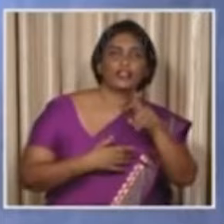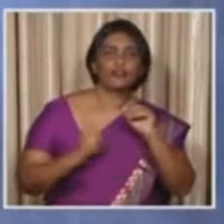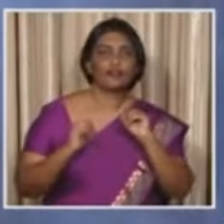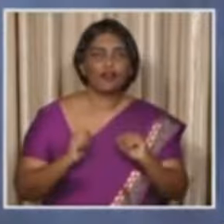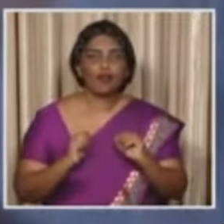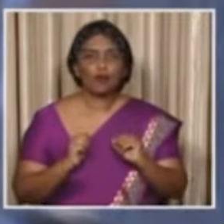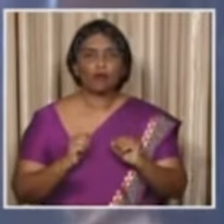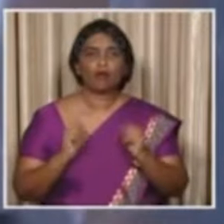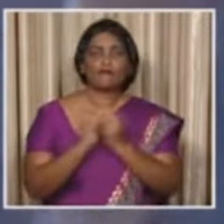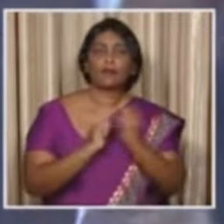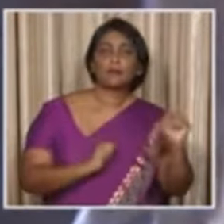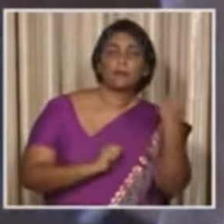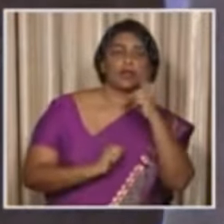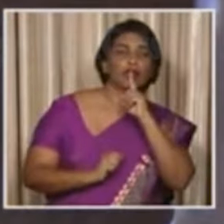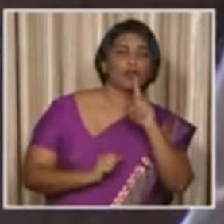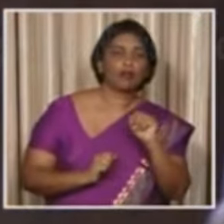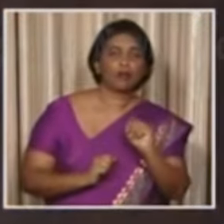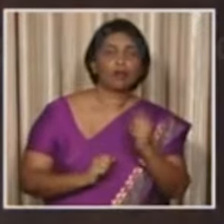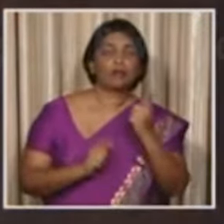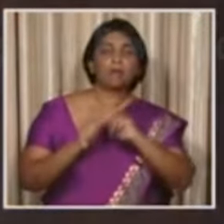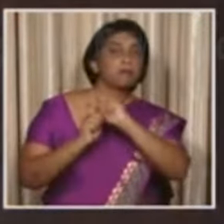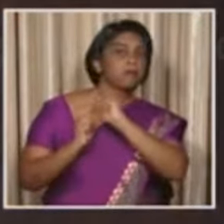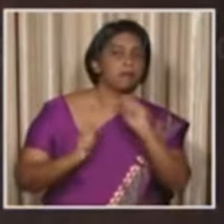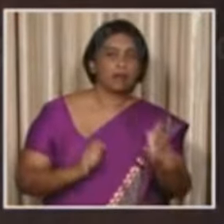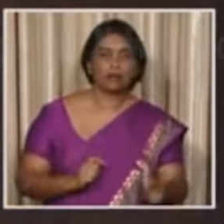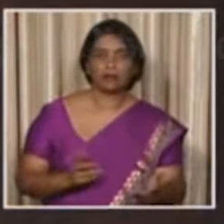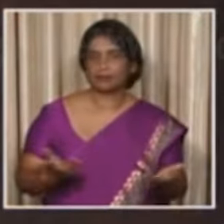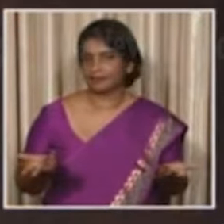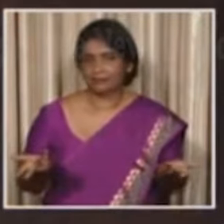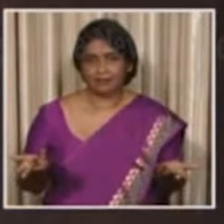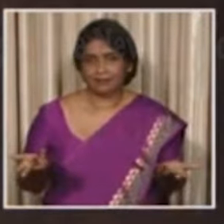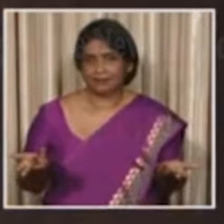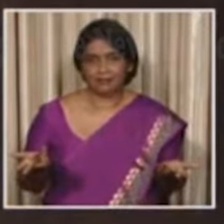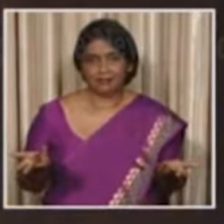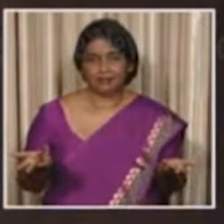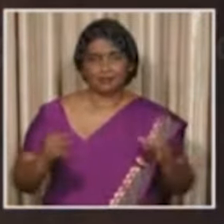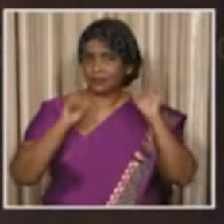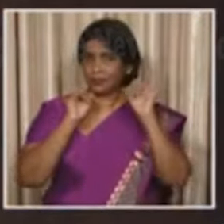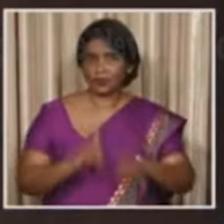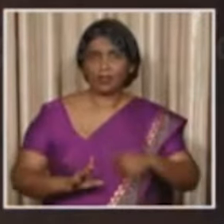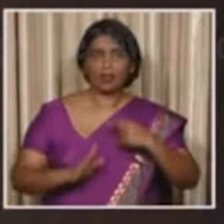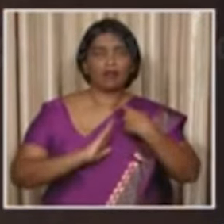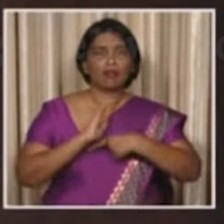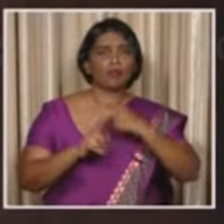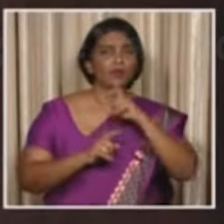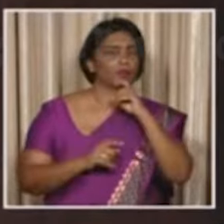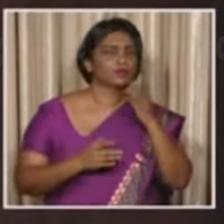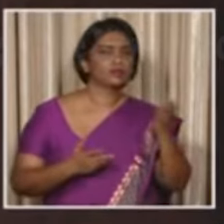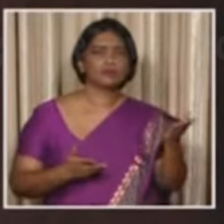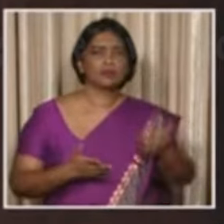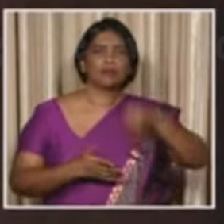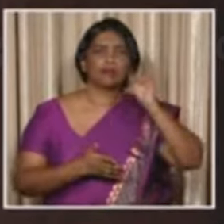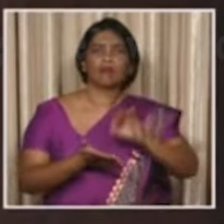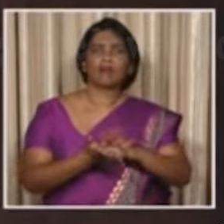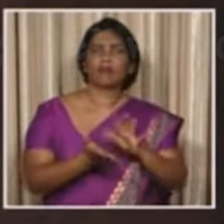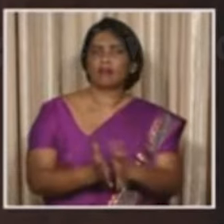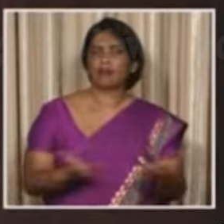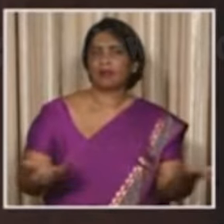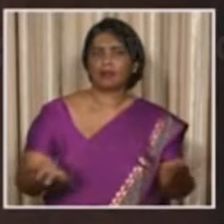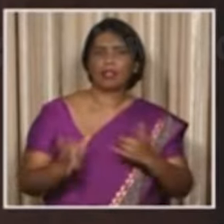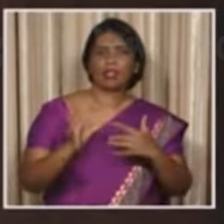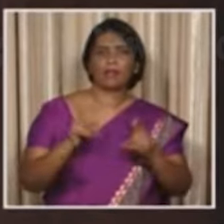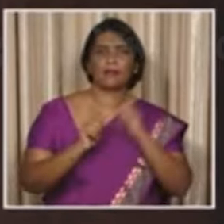කවුද මේක කරන්න කිව්වේ ඔයා කීයක් ගත්තද මේවා මේ එතකොට මේ රටේ අධිකරණයට තීන්දුව කරන්න දෙයක් නැහැ. ඇපයක්